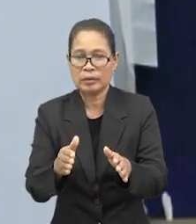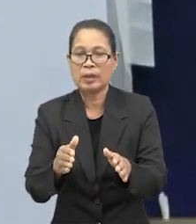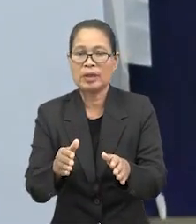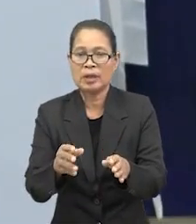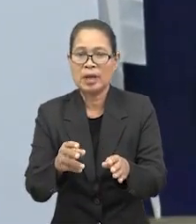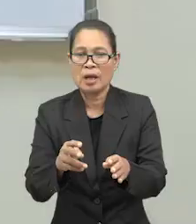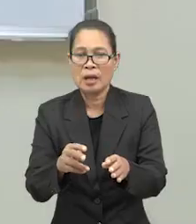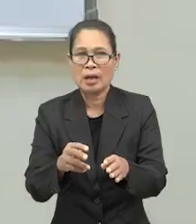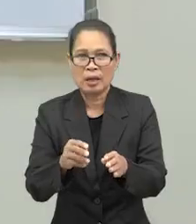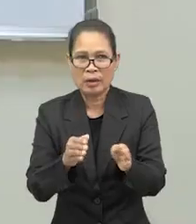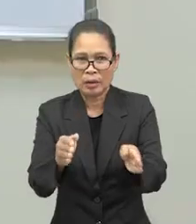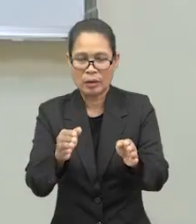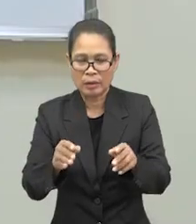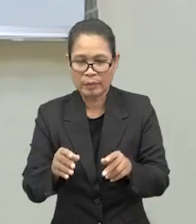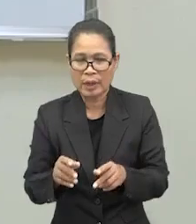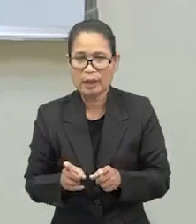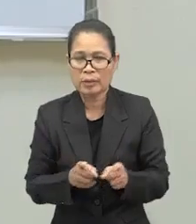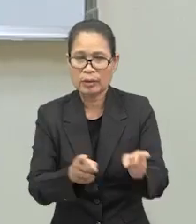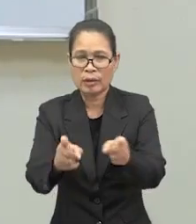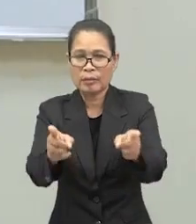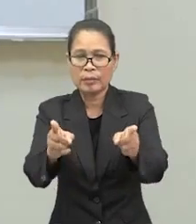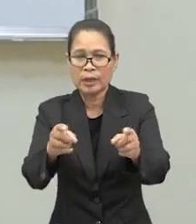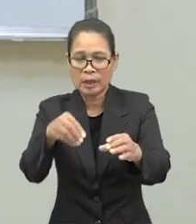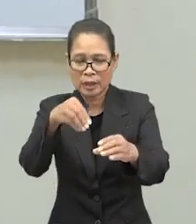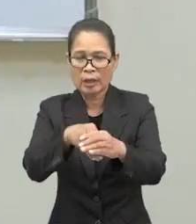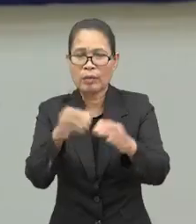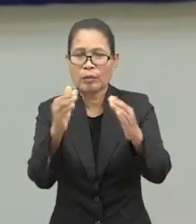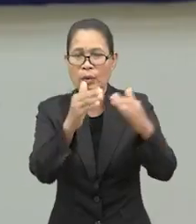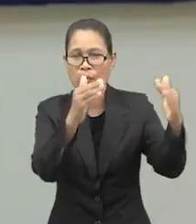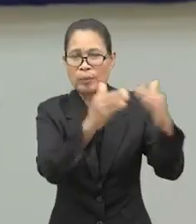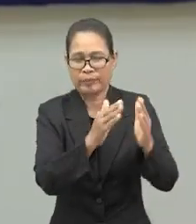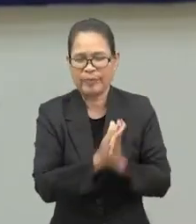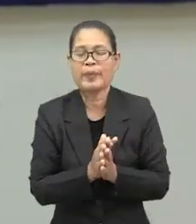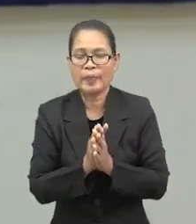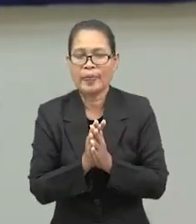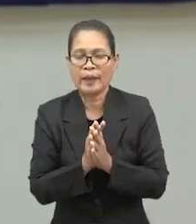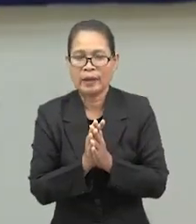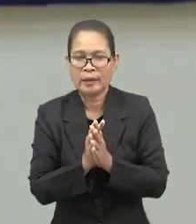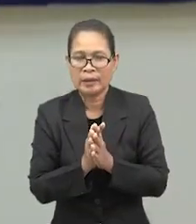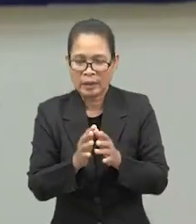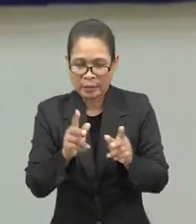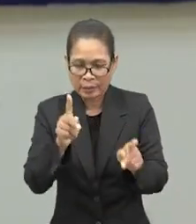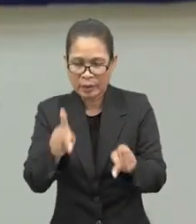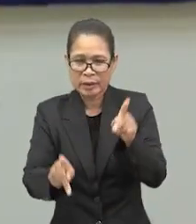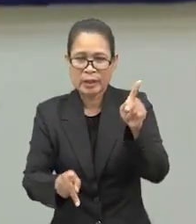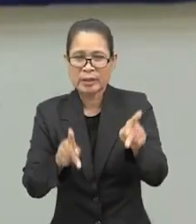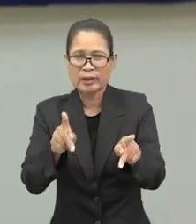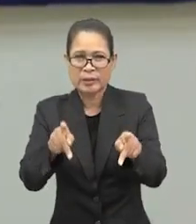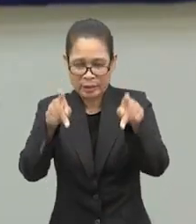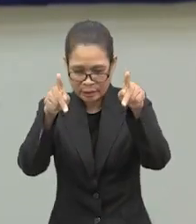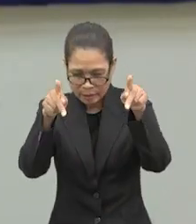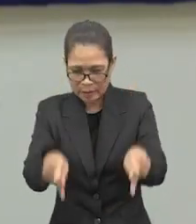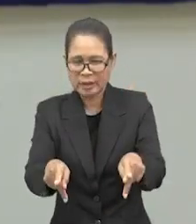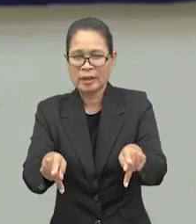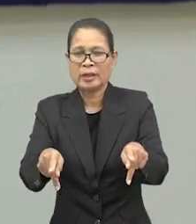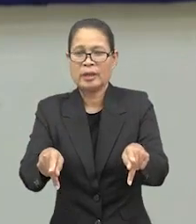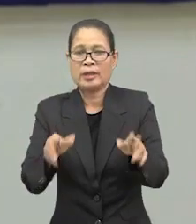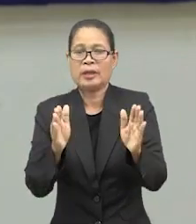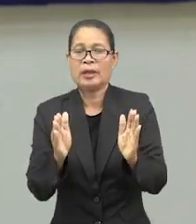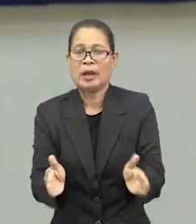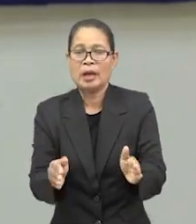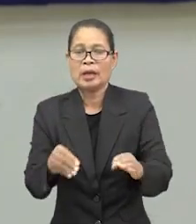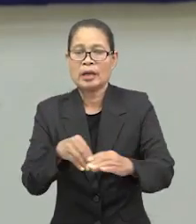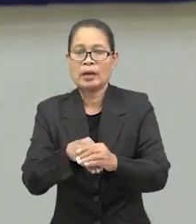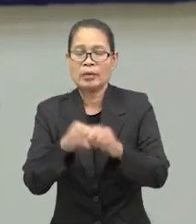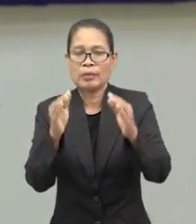phlâu lốm nó không phùng chia chốn nông thôn muối